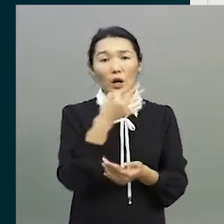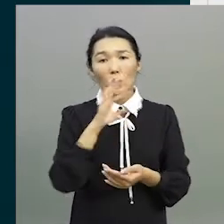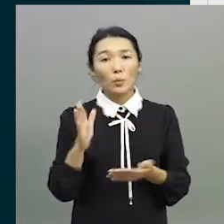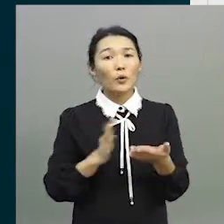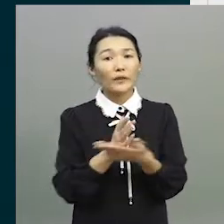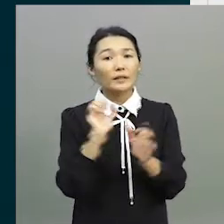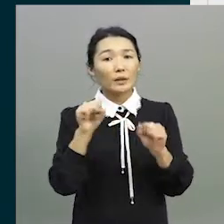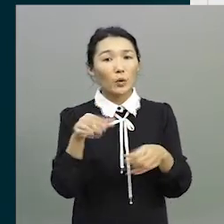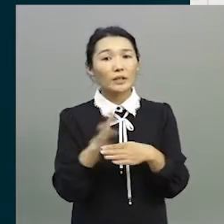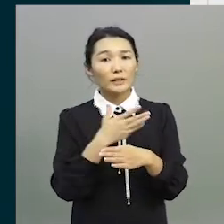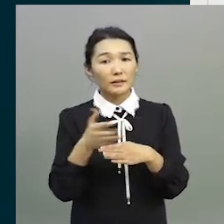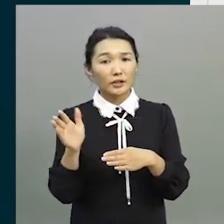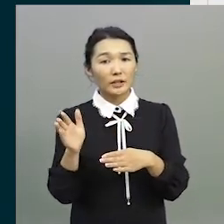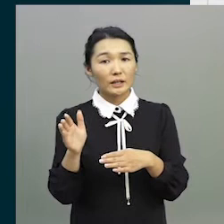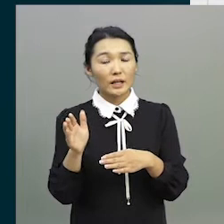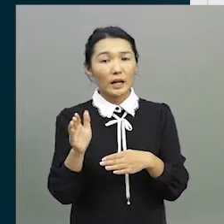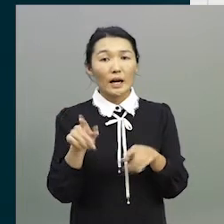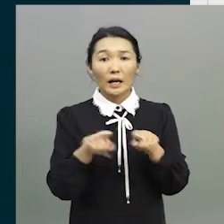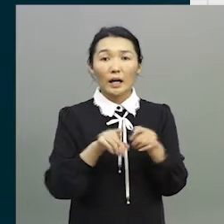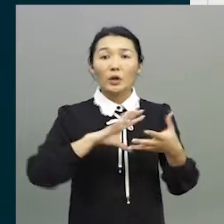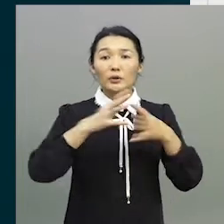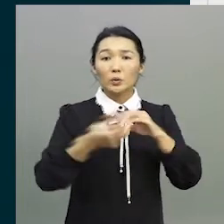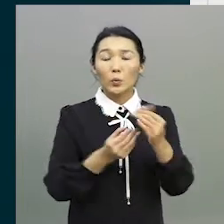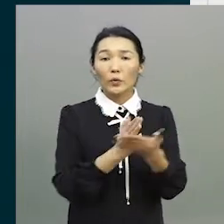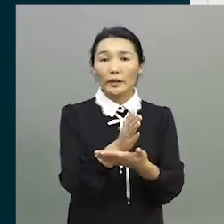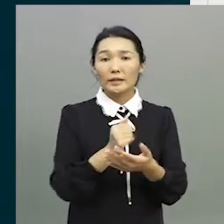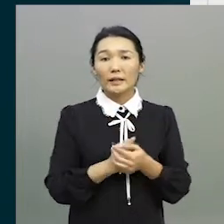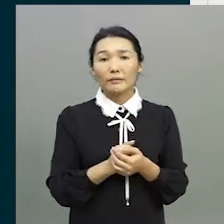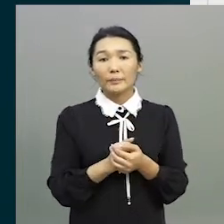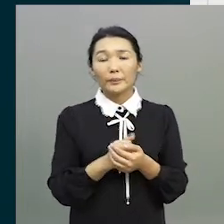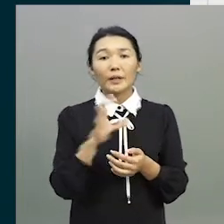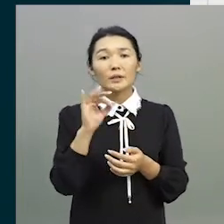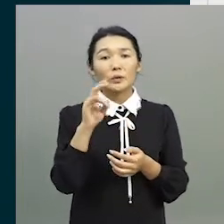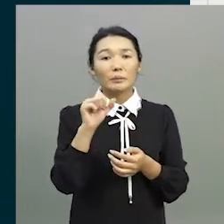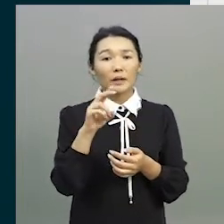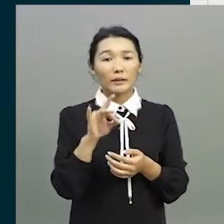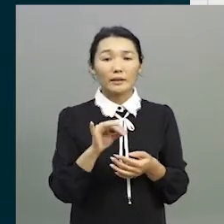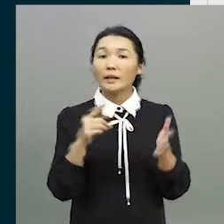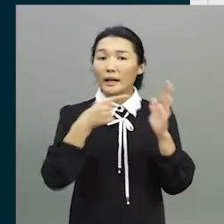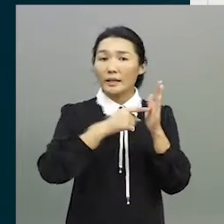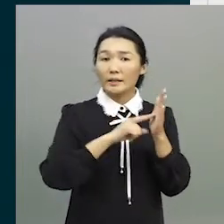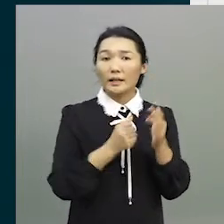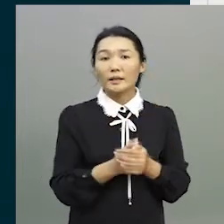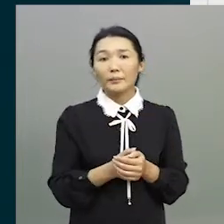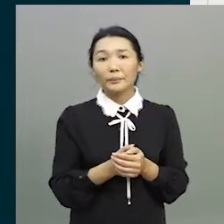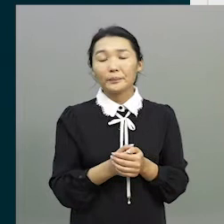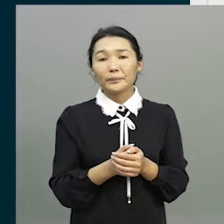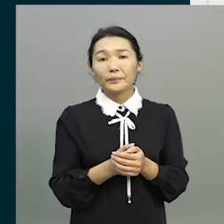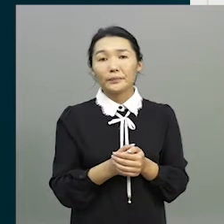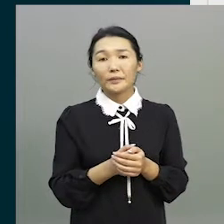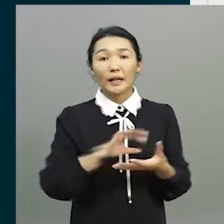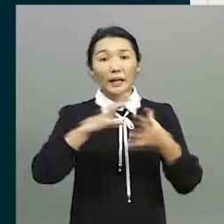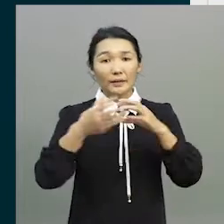можно разложить как сумму вектор со направленных координатным при этом коэффициенты при